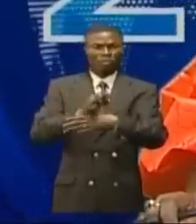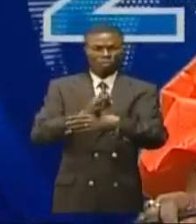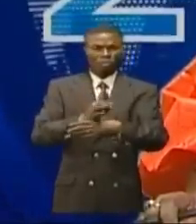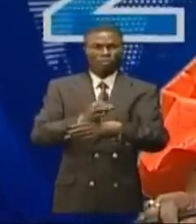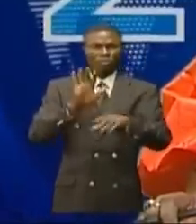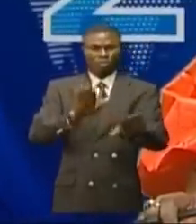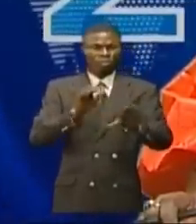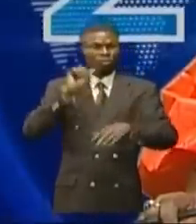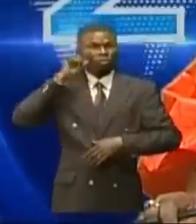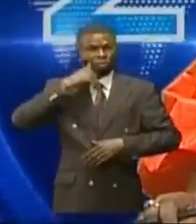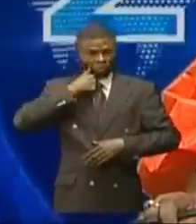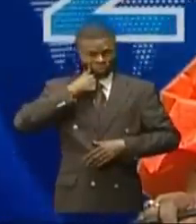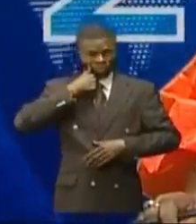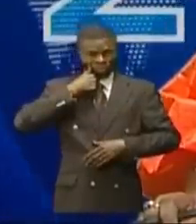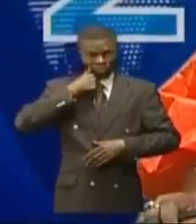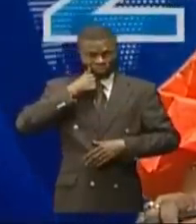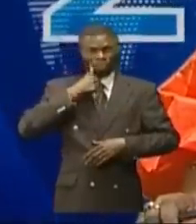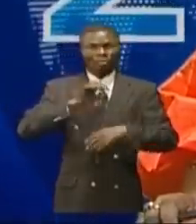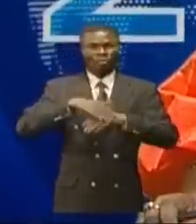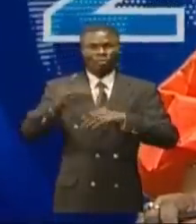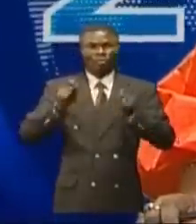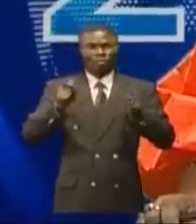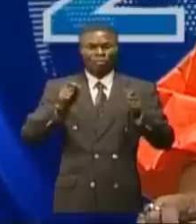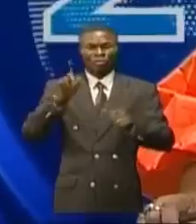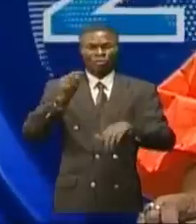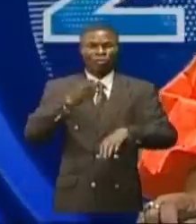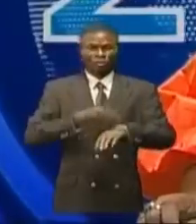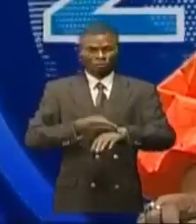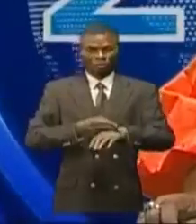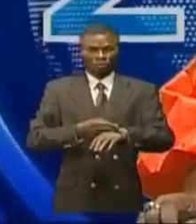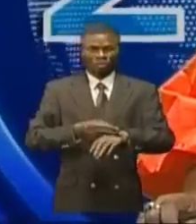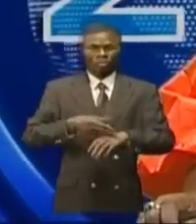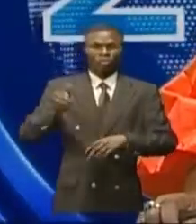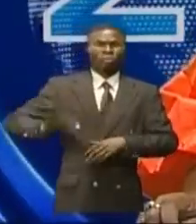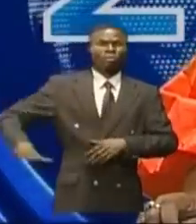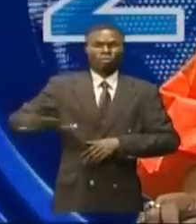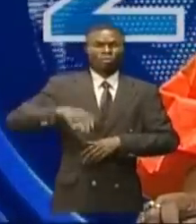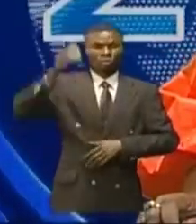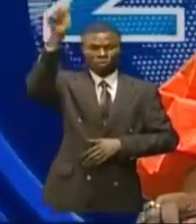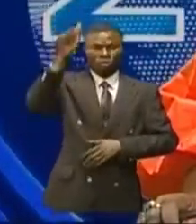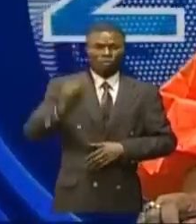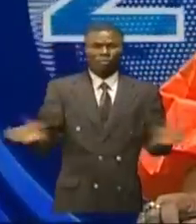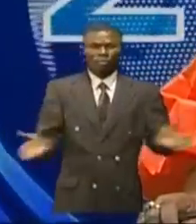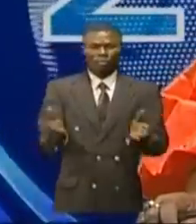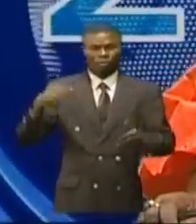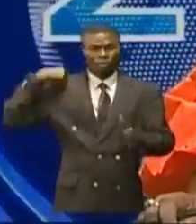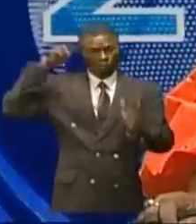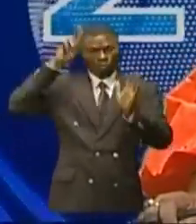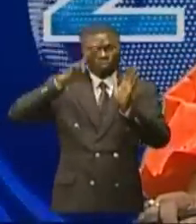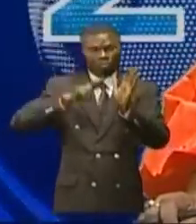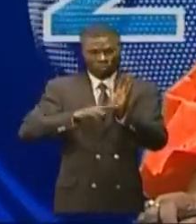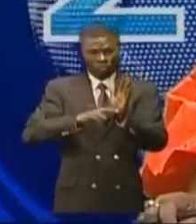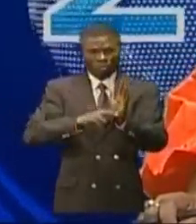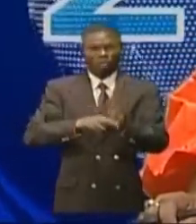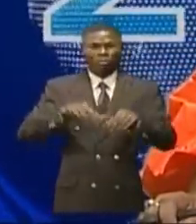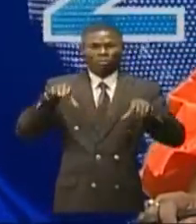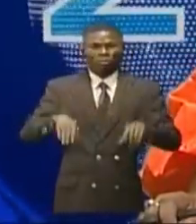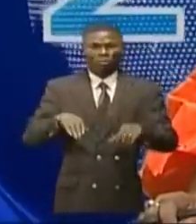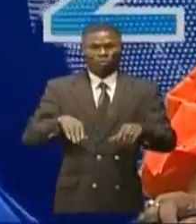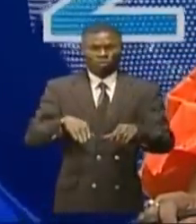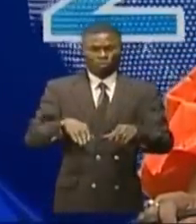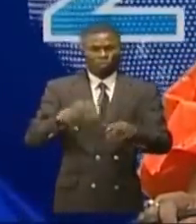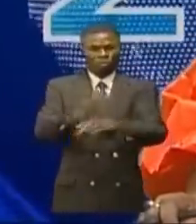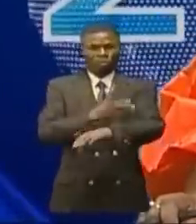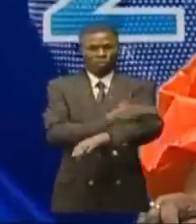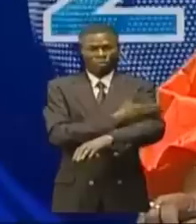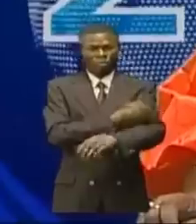demain, avant et après le journal de 20h. L'Afrique du Sud encourage le gouvernement congolais pour les avancées significatives observées en